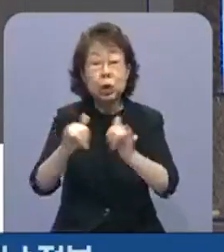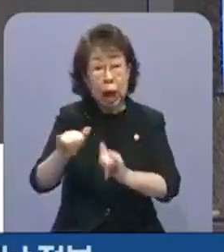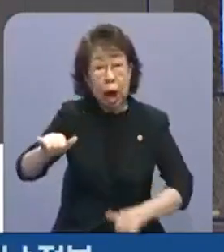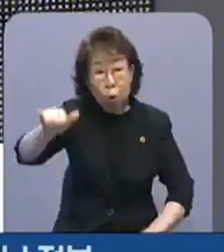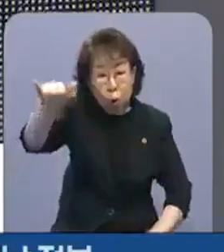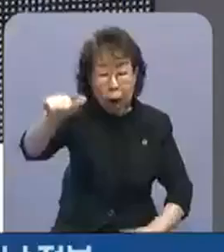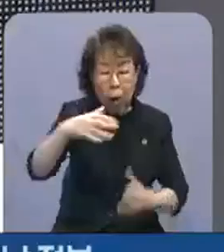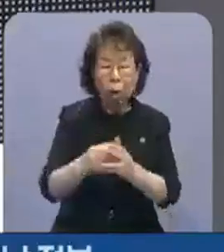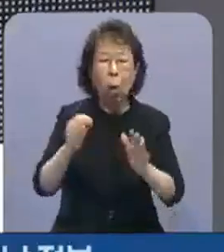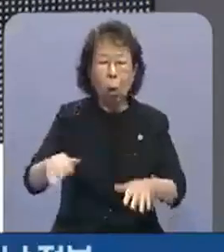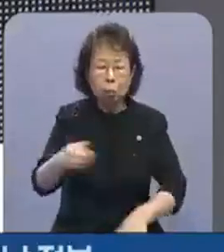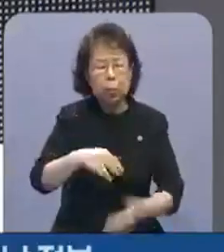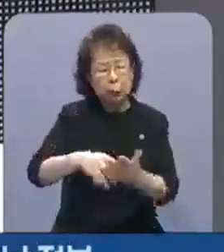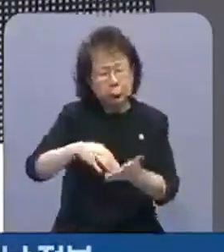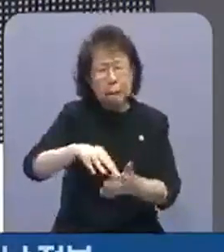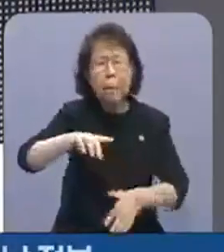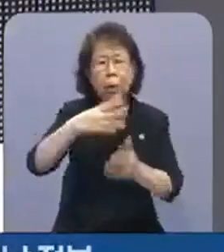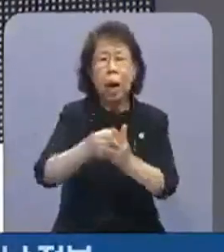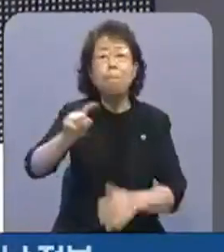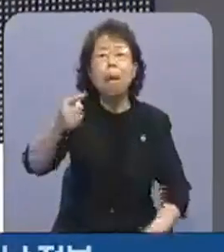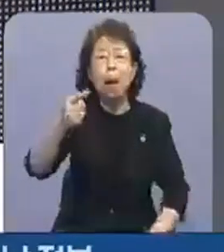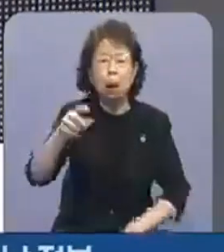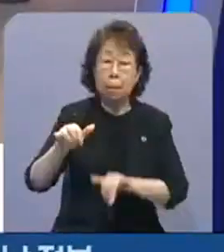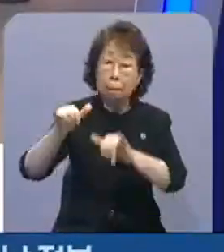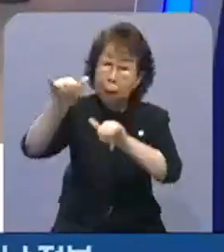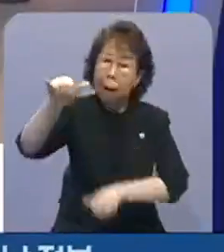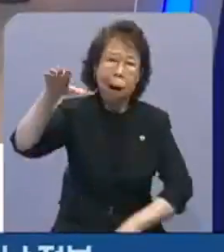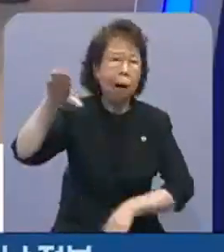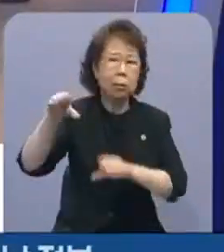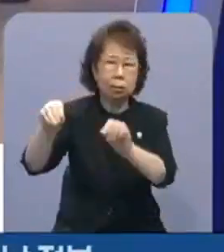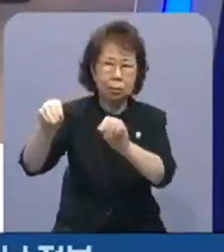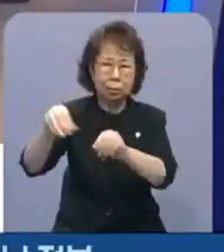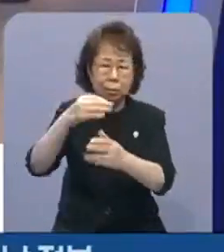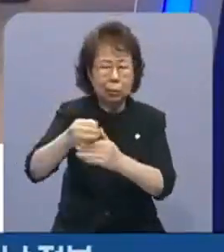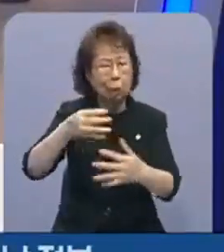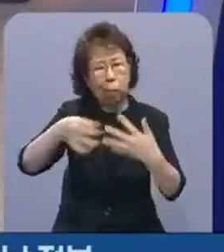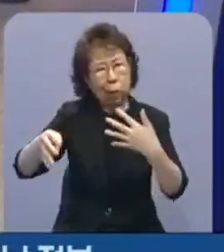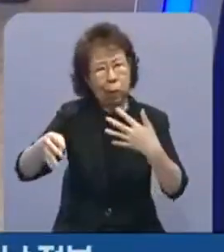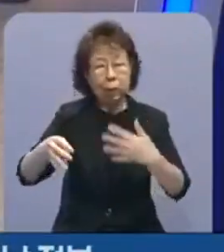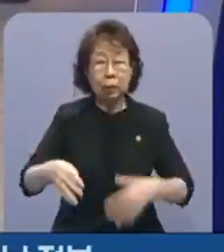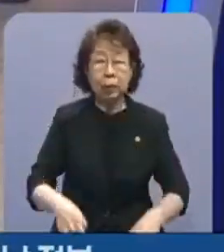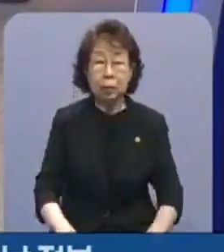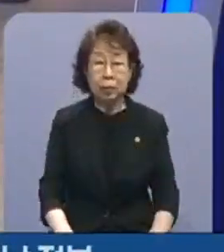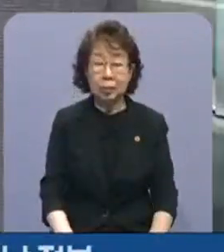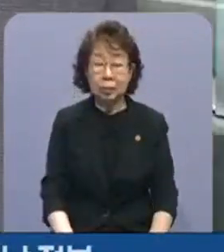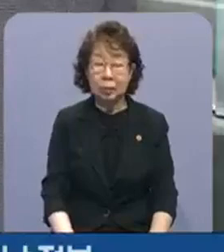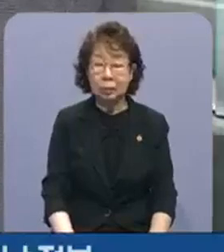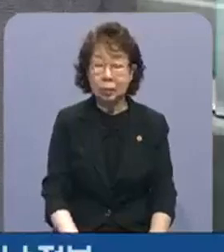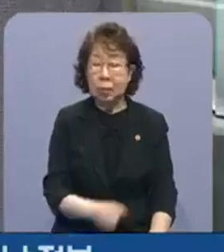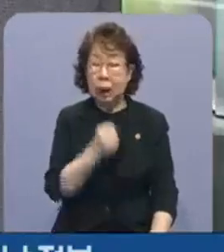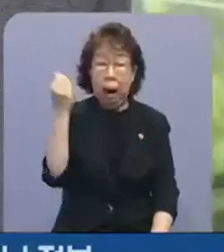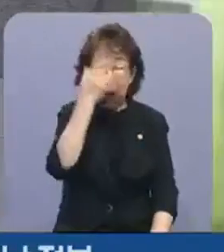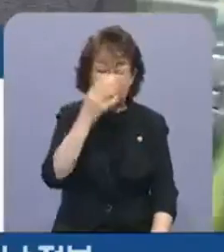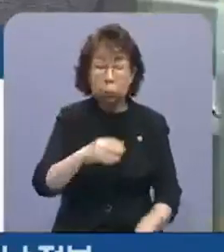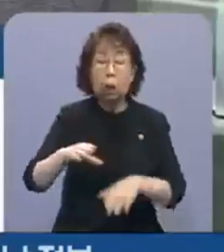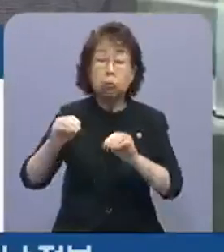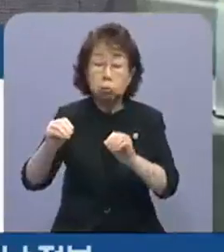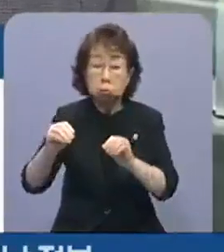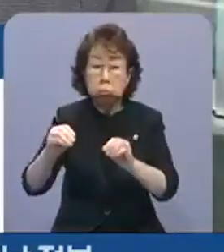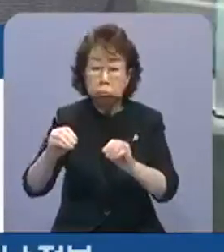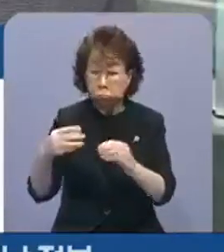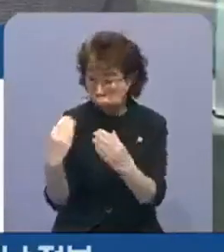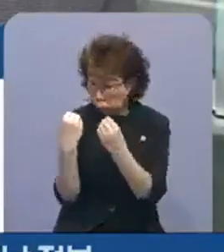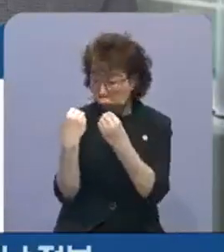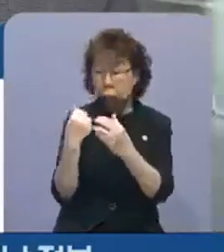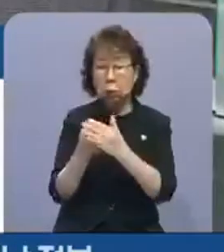오늘도 100여 편 의 항공기가 결합하는 등 운항에 차질이 빚어졌습니다 갑자기 박 개방될 파고